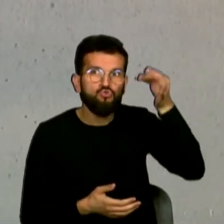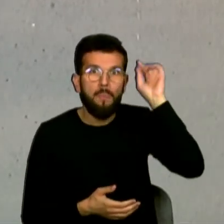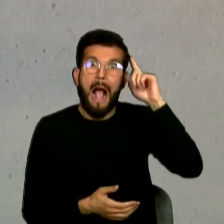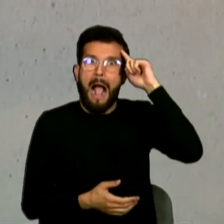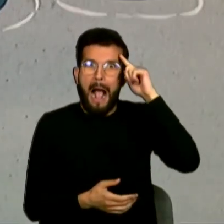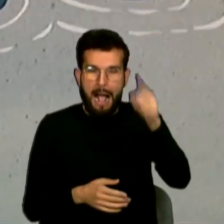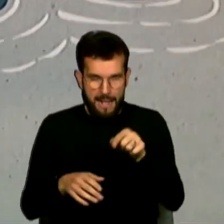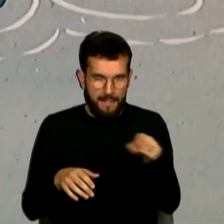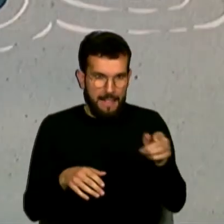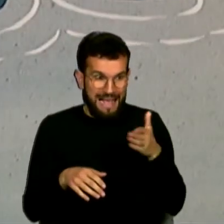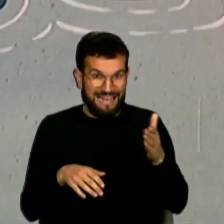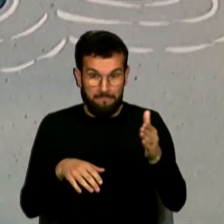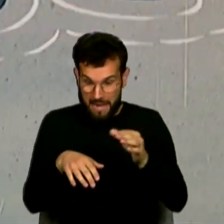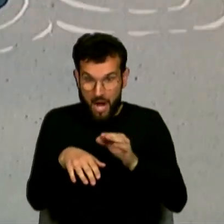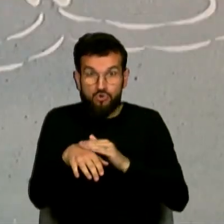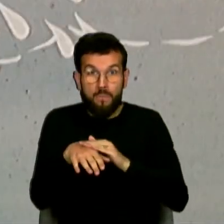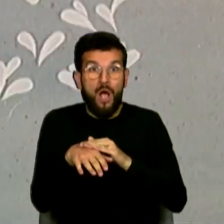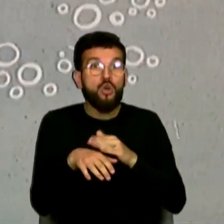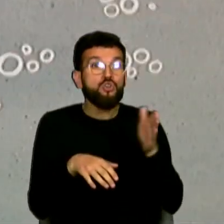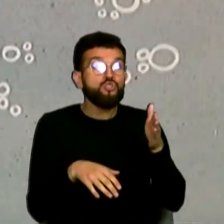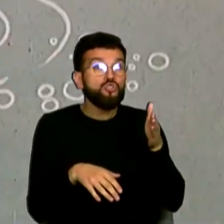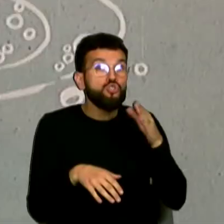vody šupinku zo šťupky.